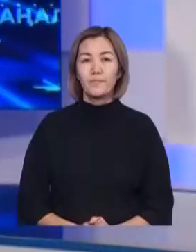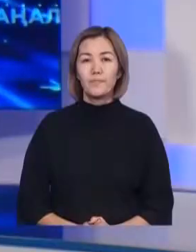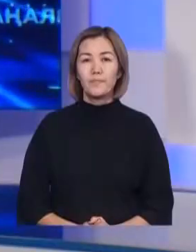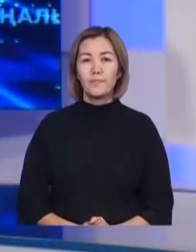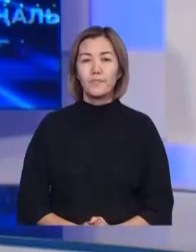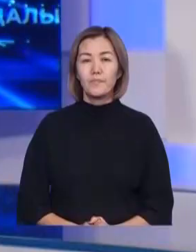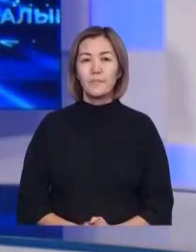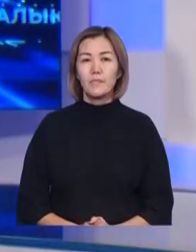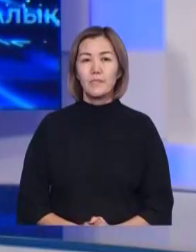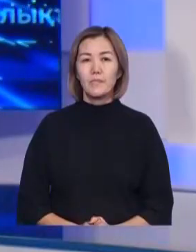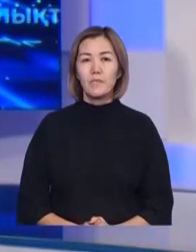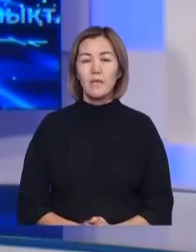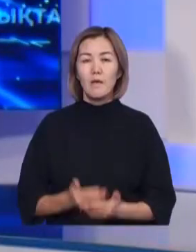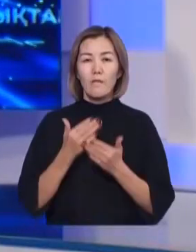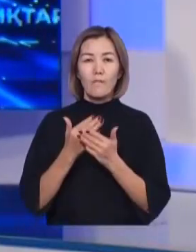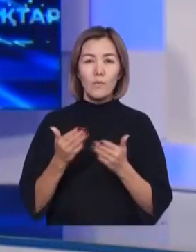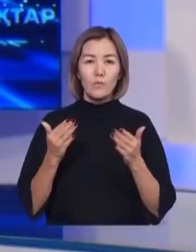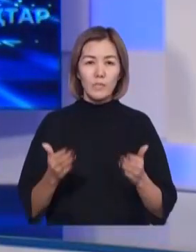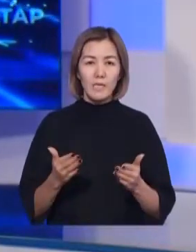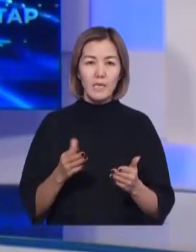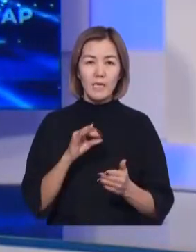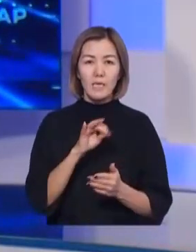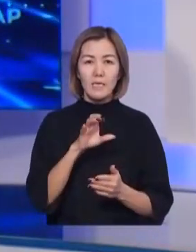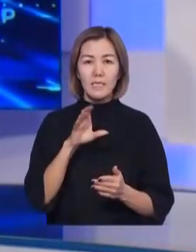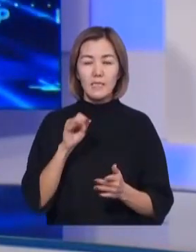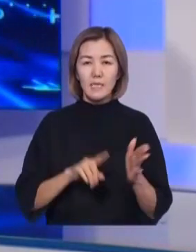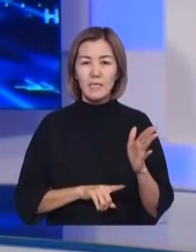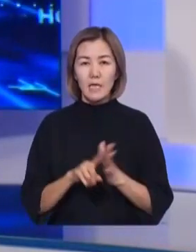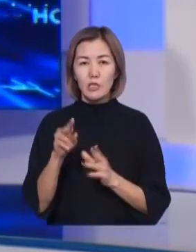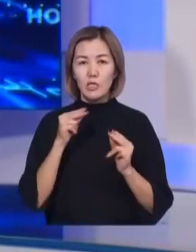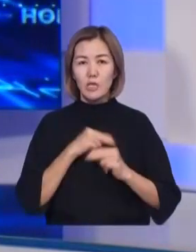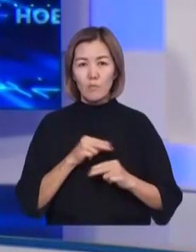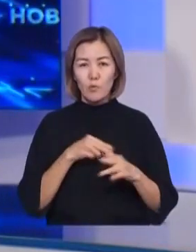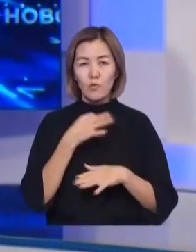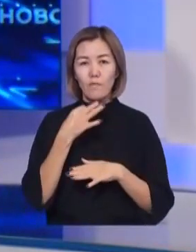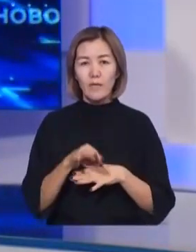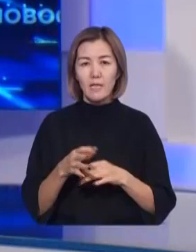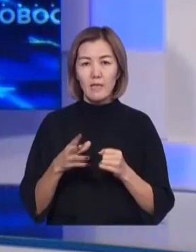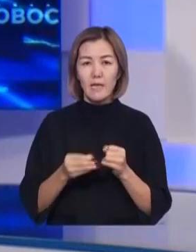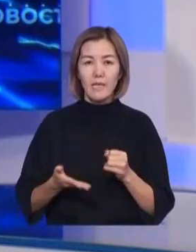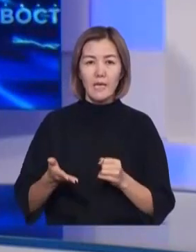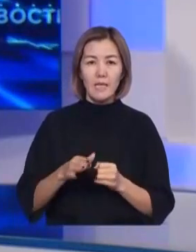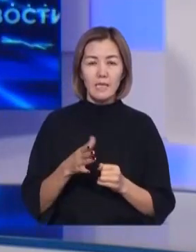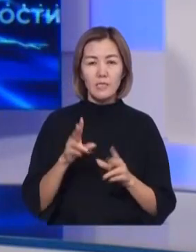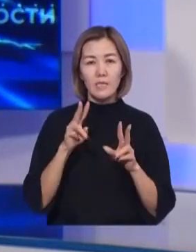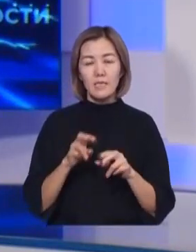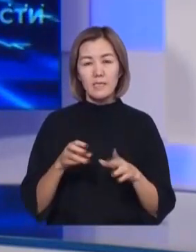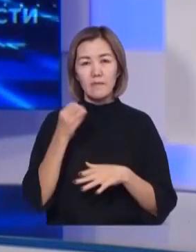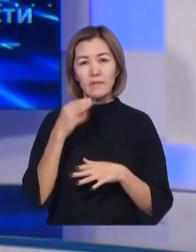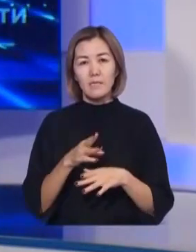область Новая страница в научном партнёрстве в музее заповеднике исы начала работу филиал